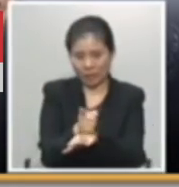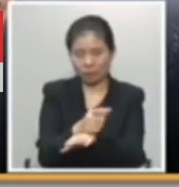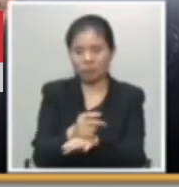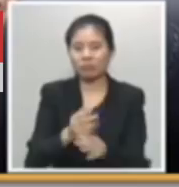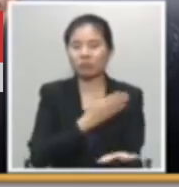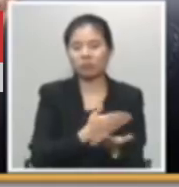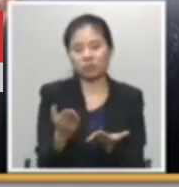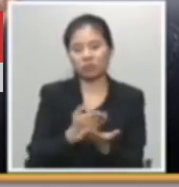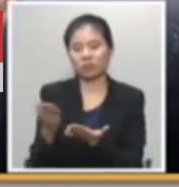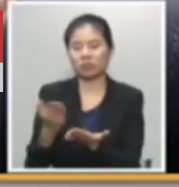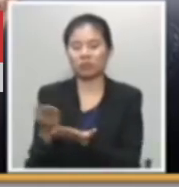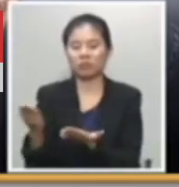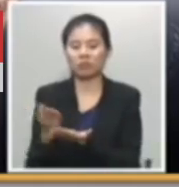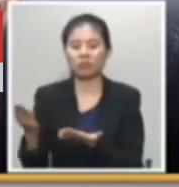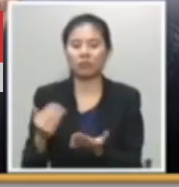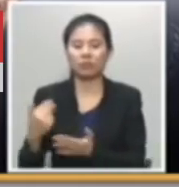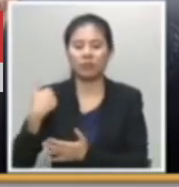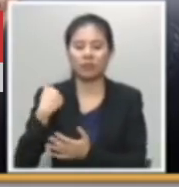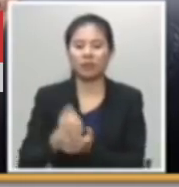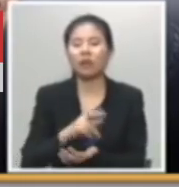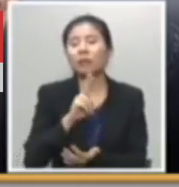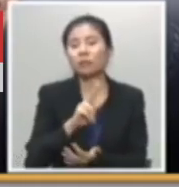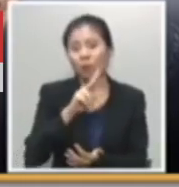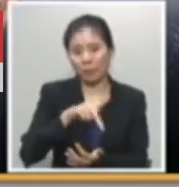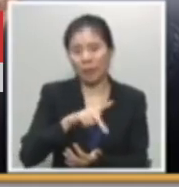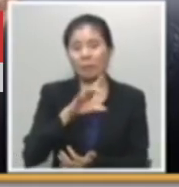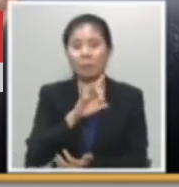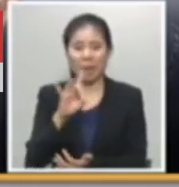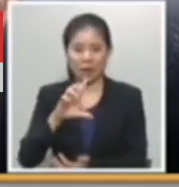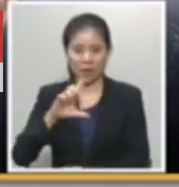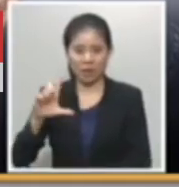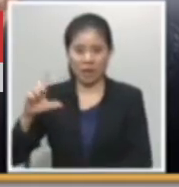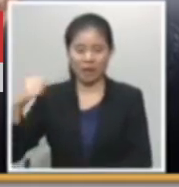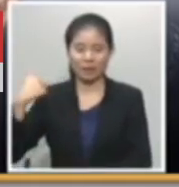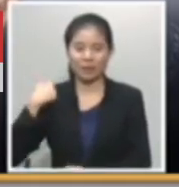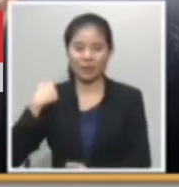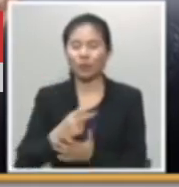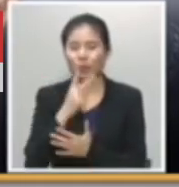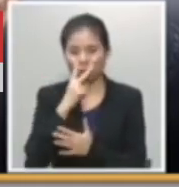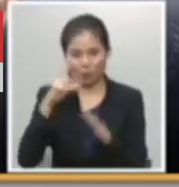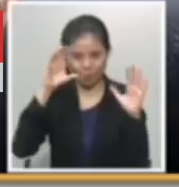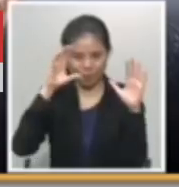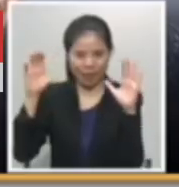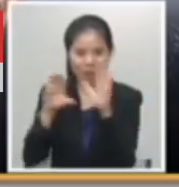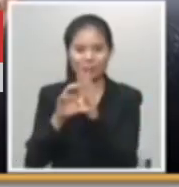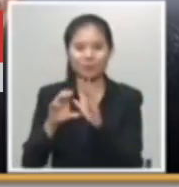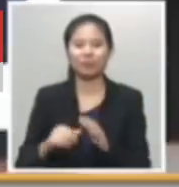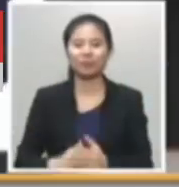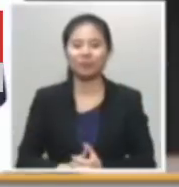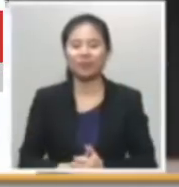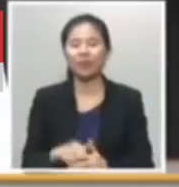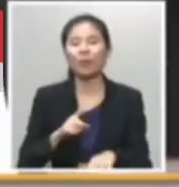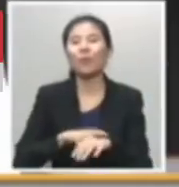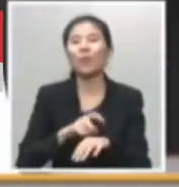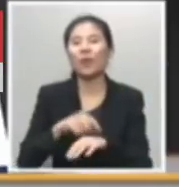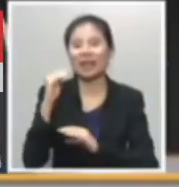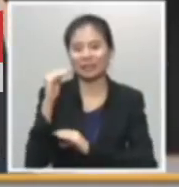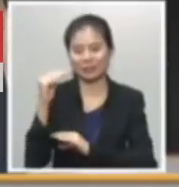ดูเครื่องมือซื้อรถถังนี่นะครับ 2,800 ล้านท่านดูนะครับพี่น้องครับดูเร็วๆนะครับเวลามีจำกั